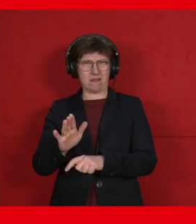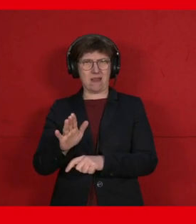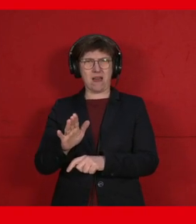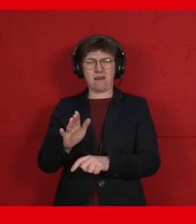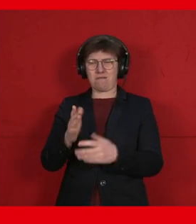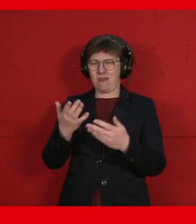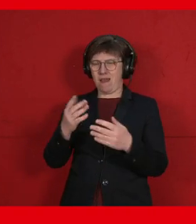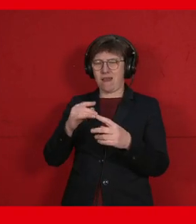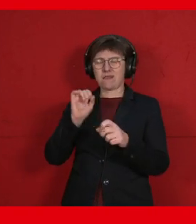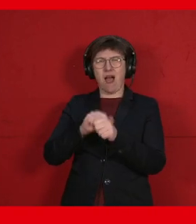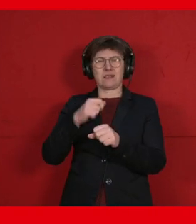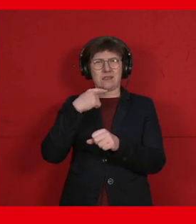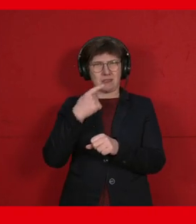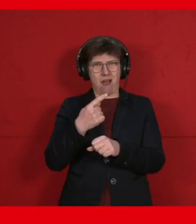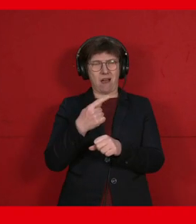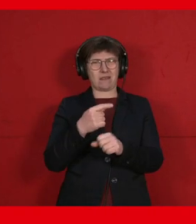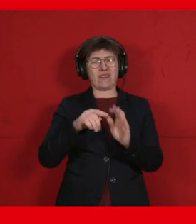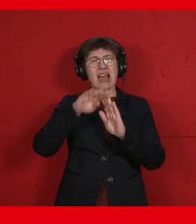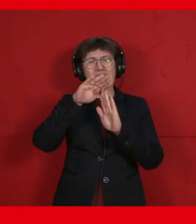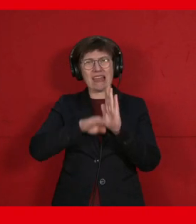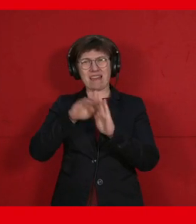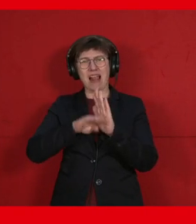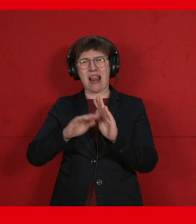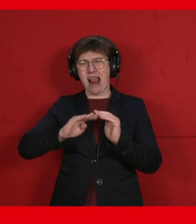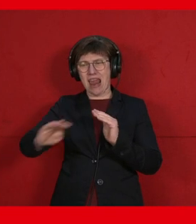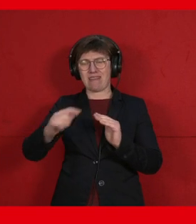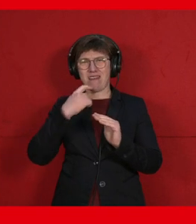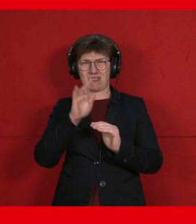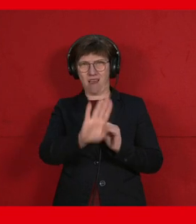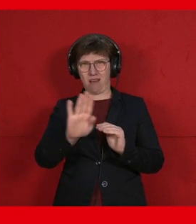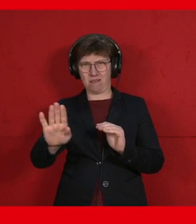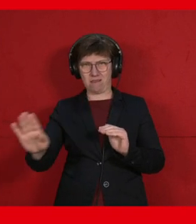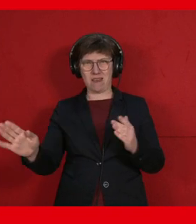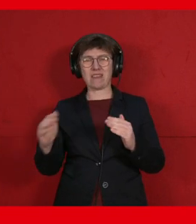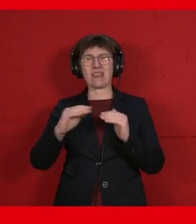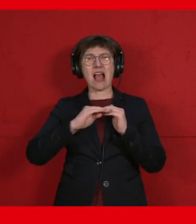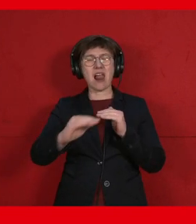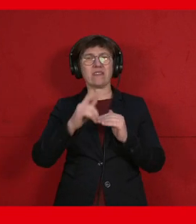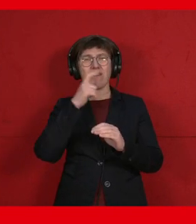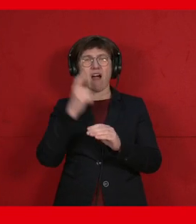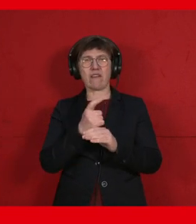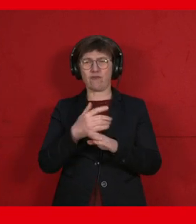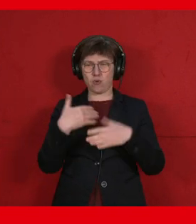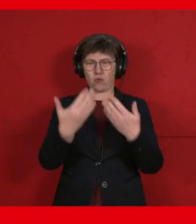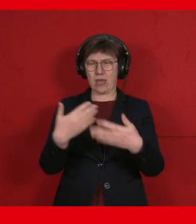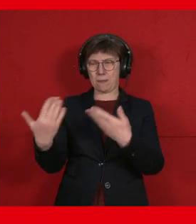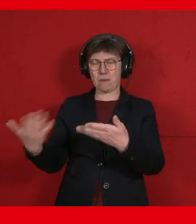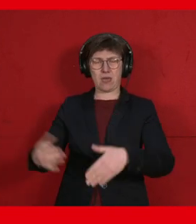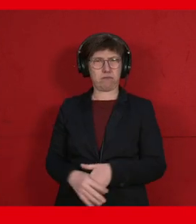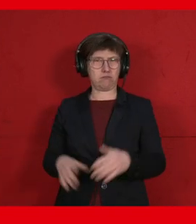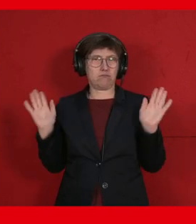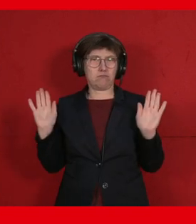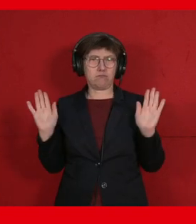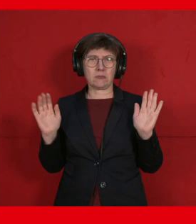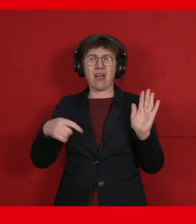das, was man ja sagen kann, ist, wenn solche Regelungen Ländersache sind, dann geben wir doch den Ländern auch die Verantwortung dafür. Wir wissen, dass